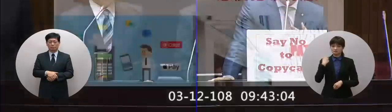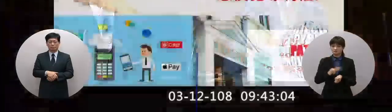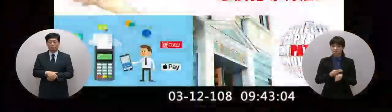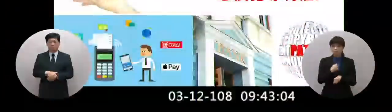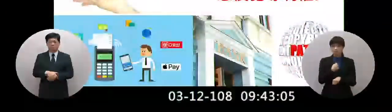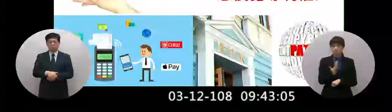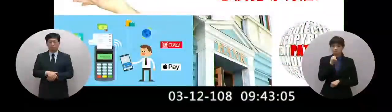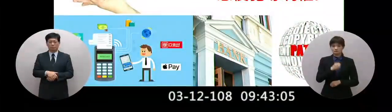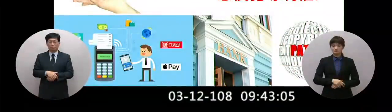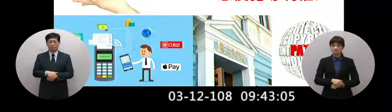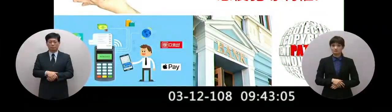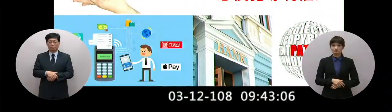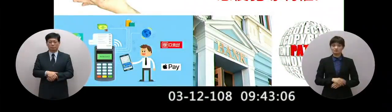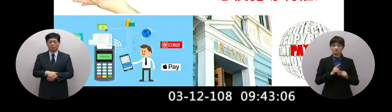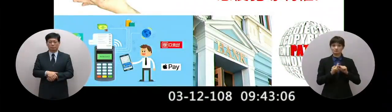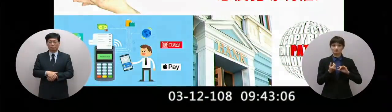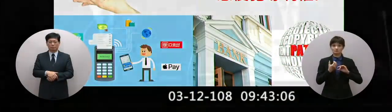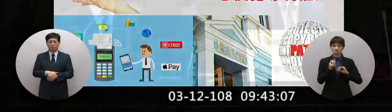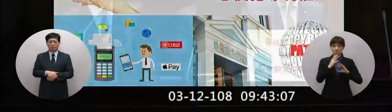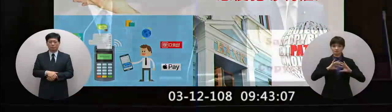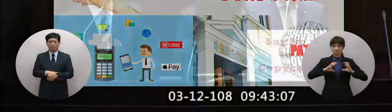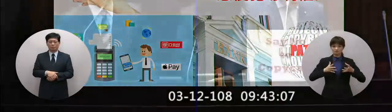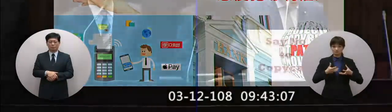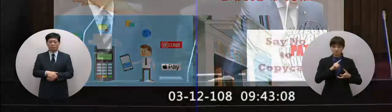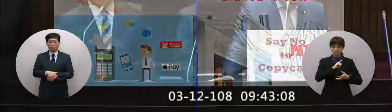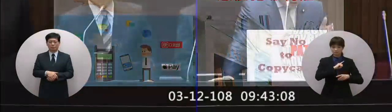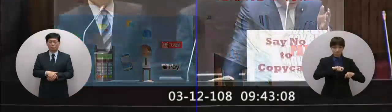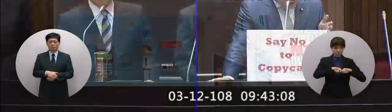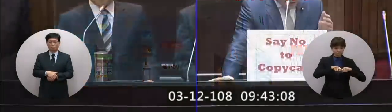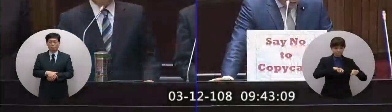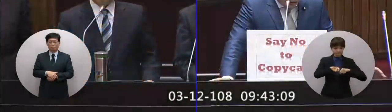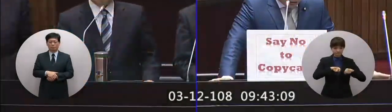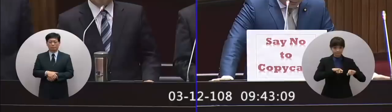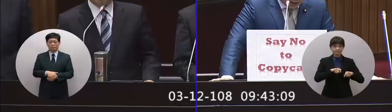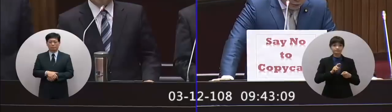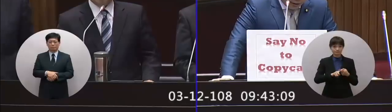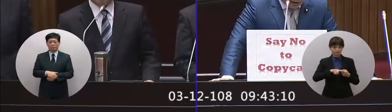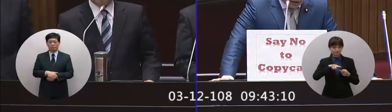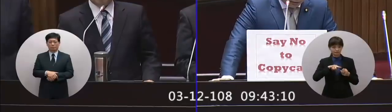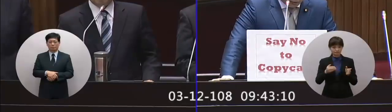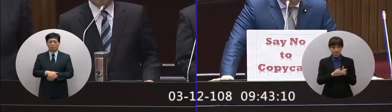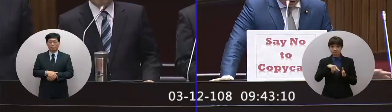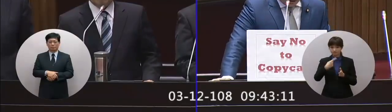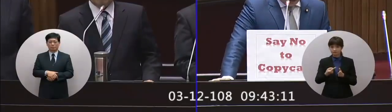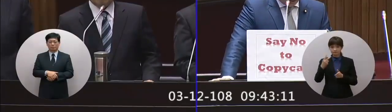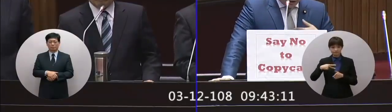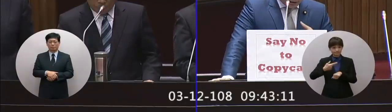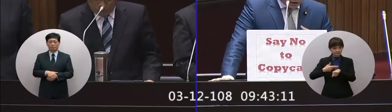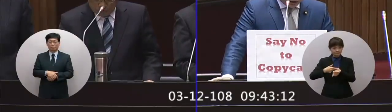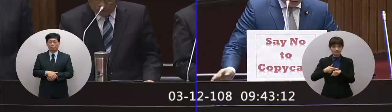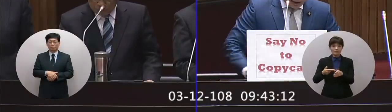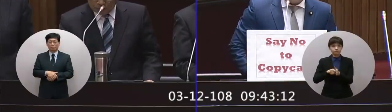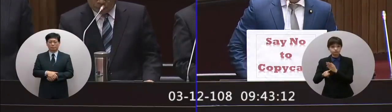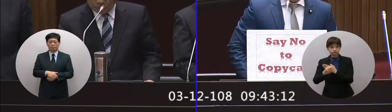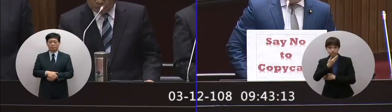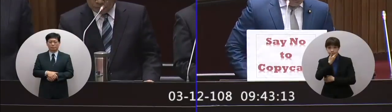中华民国的角度还有高度来规划，规划完之后呢，再谈需要用什么样的专利和技术。国内